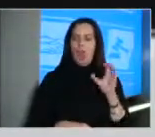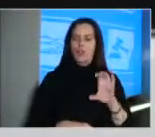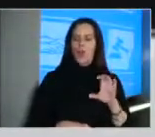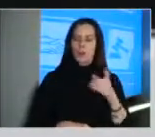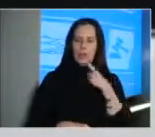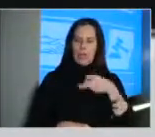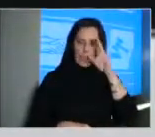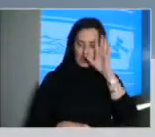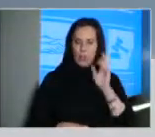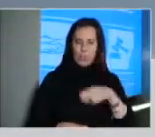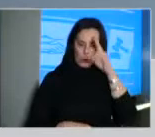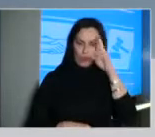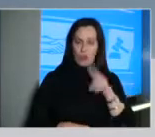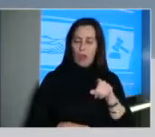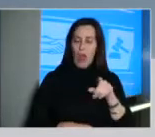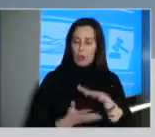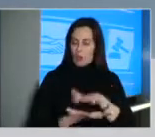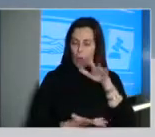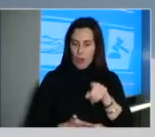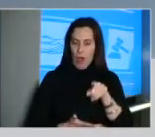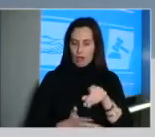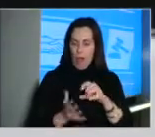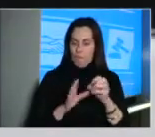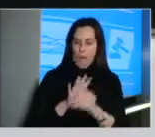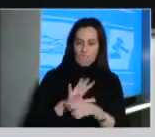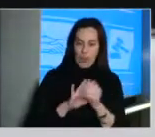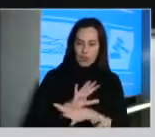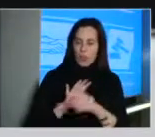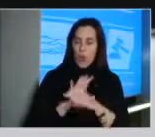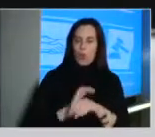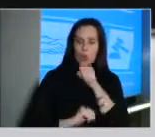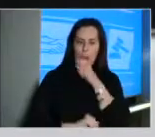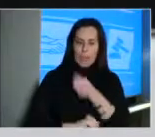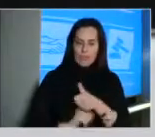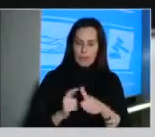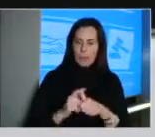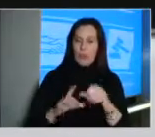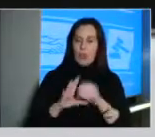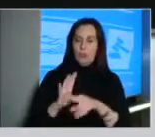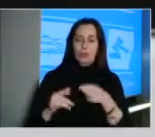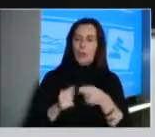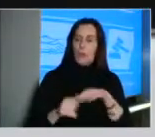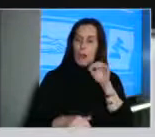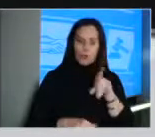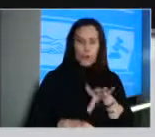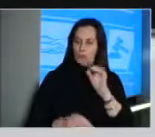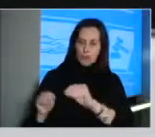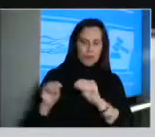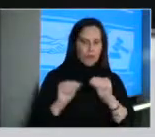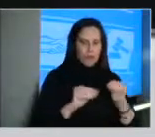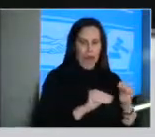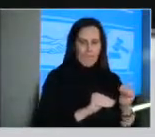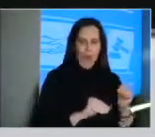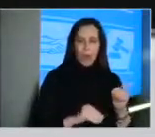על הסיכונים, על הסיכונים. אתה צובר, אתה מפריש לקרנות הפנסיה, קרנות פנסיה לפי בחירה, אתה יכול לעבור מקרנות